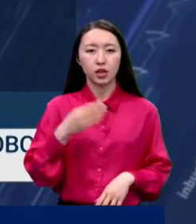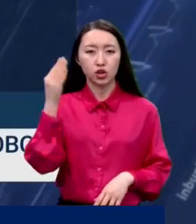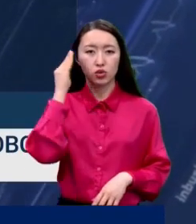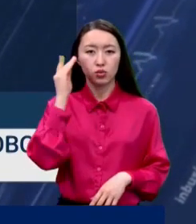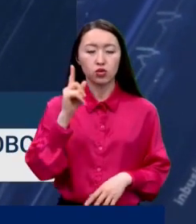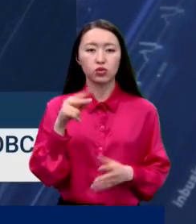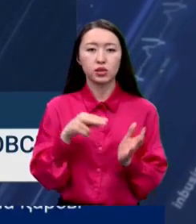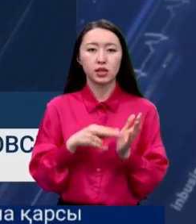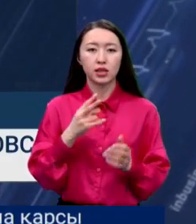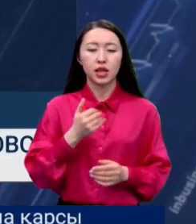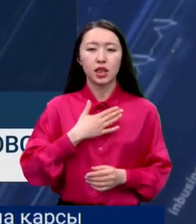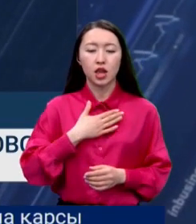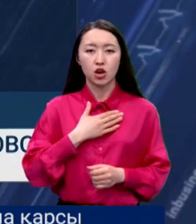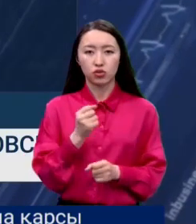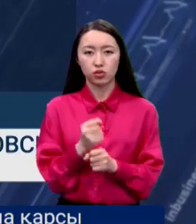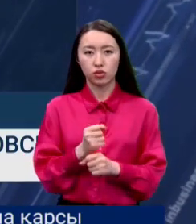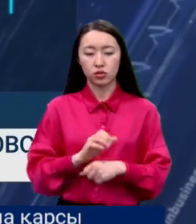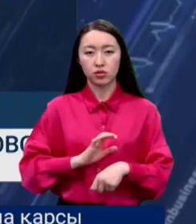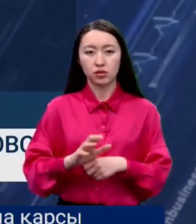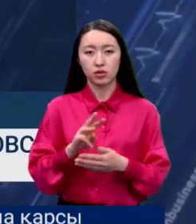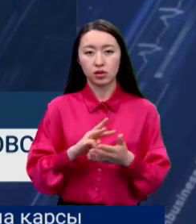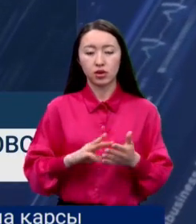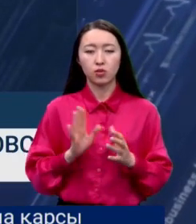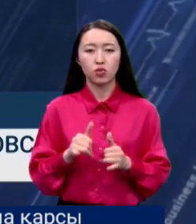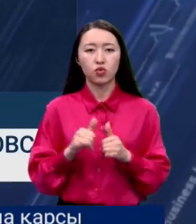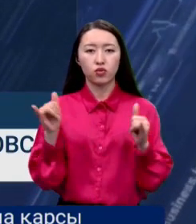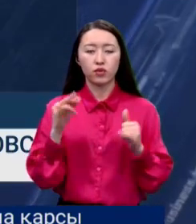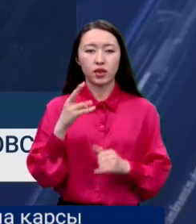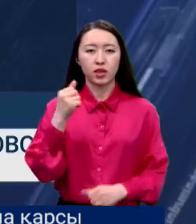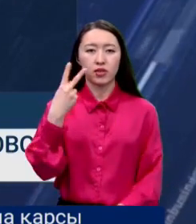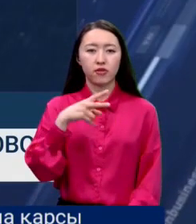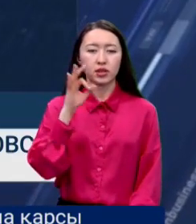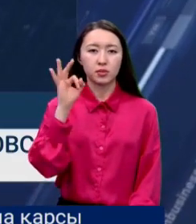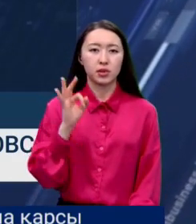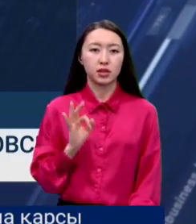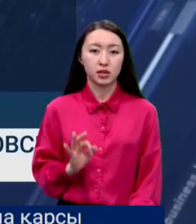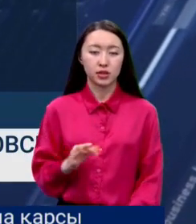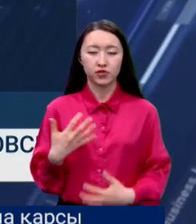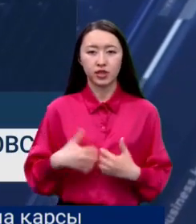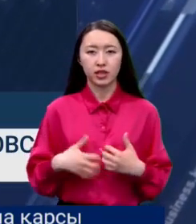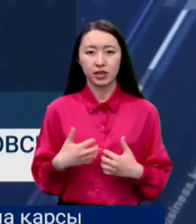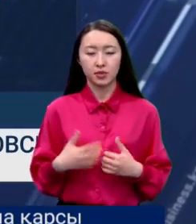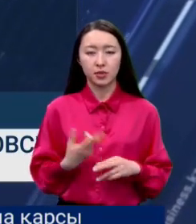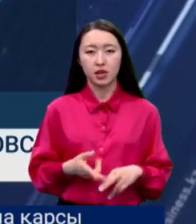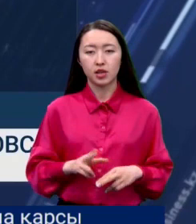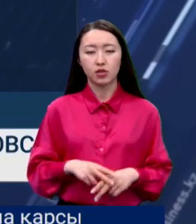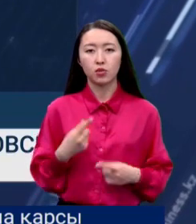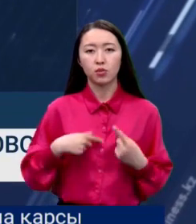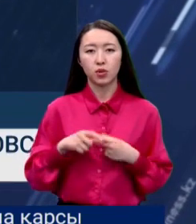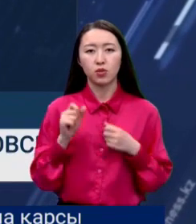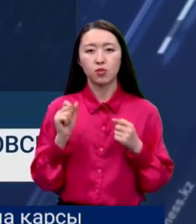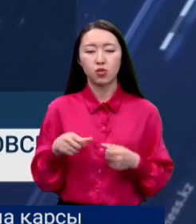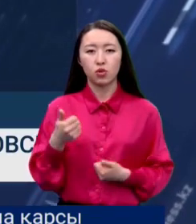что цена на нашу кондитерскую продукцию увеличится процентов на 20 в среднем. Поэтому мы можем